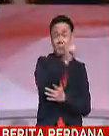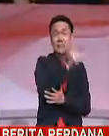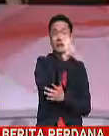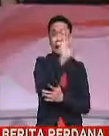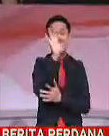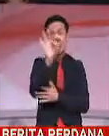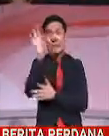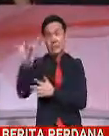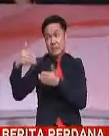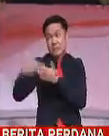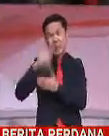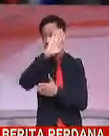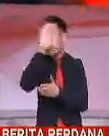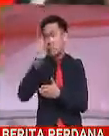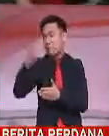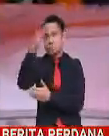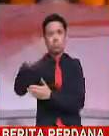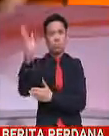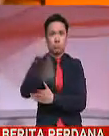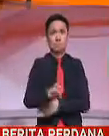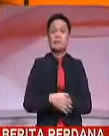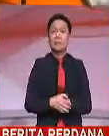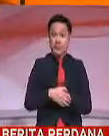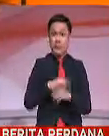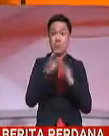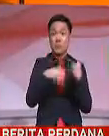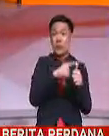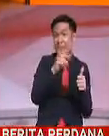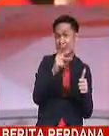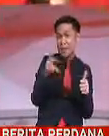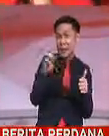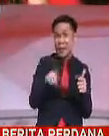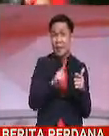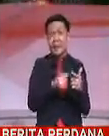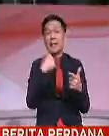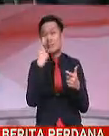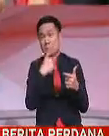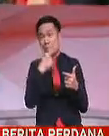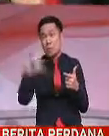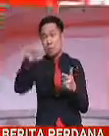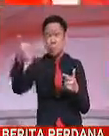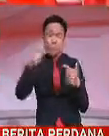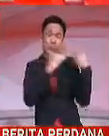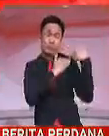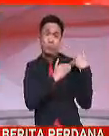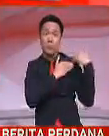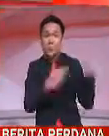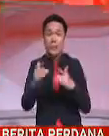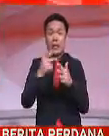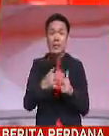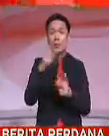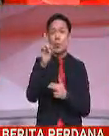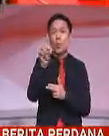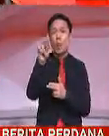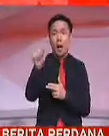dibuat menerusi perbincangan bersama entiti berkepentingan iaitu Kementerian Kesihatan serta pemegang hak penganjur dan kejuaraan Dorna.